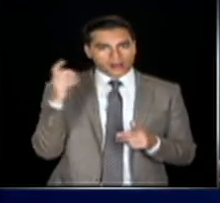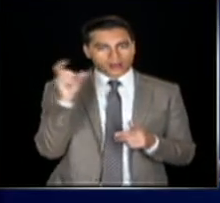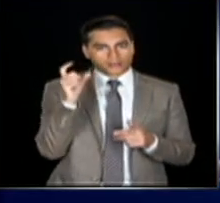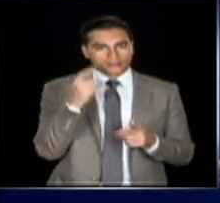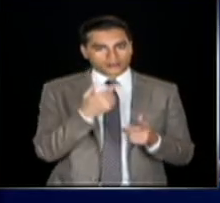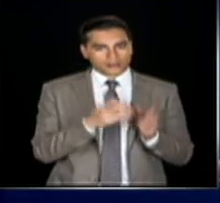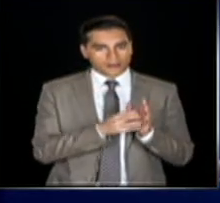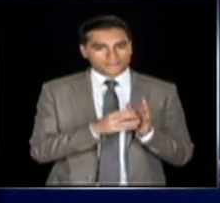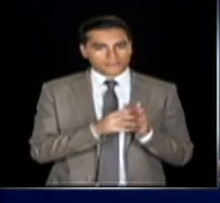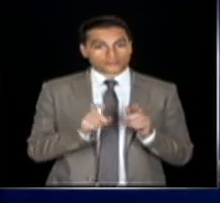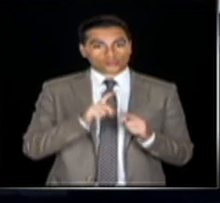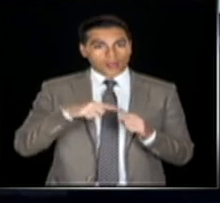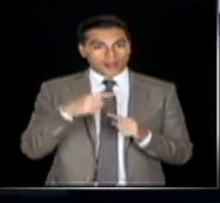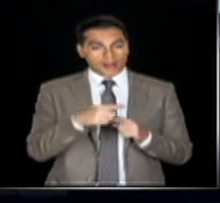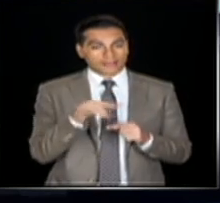السؤال اللي جاي ده